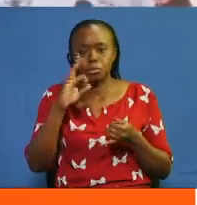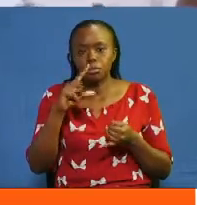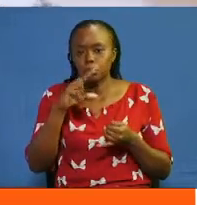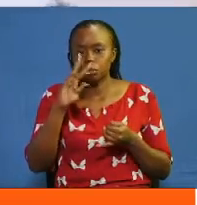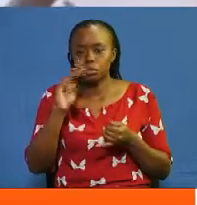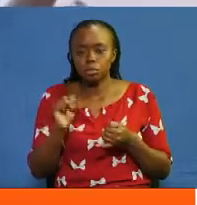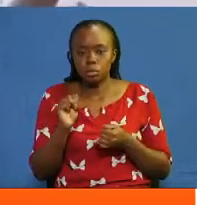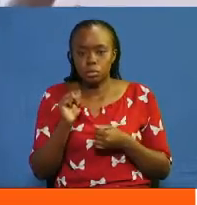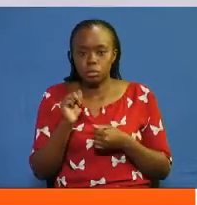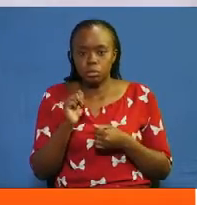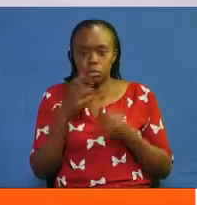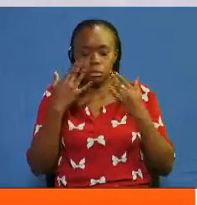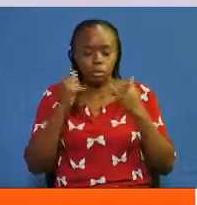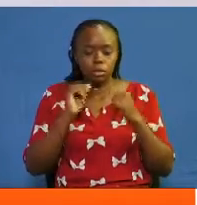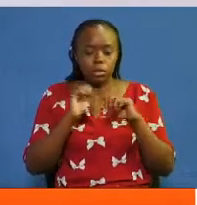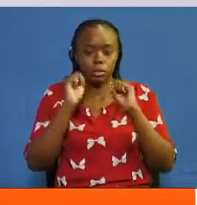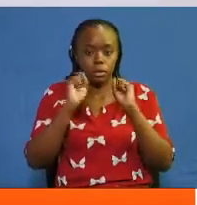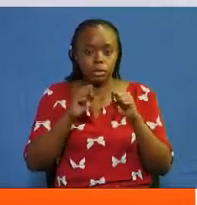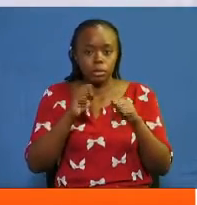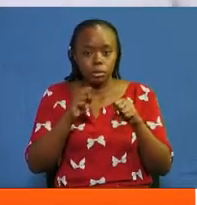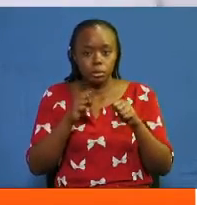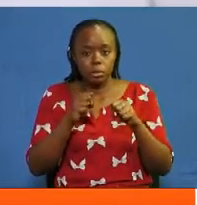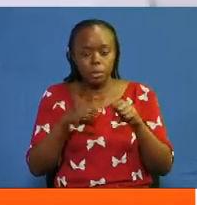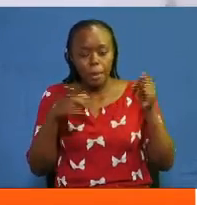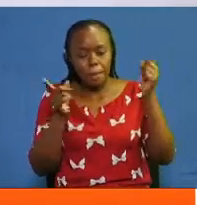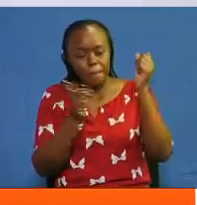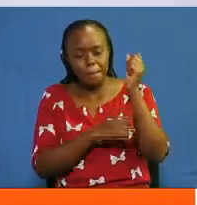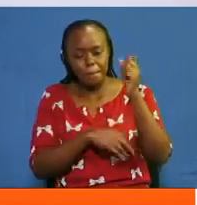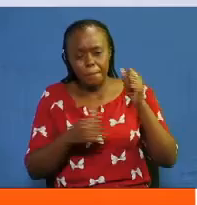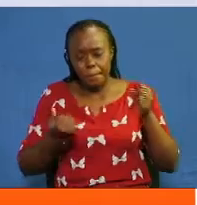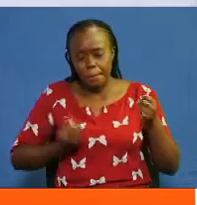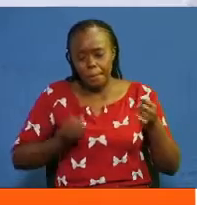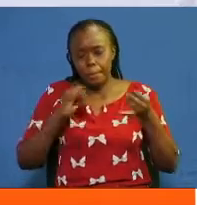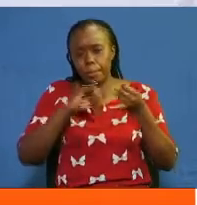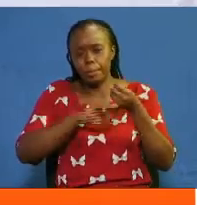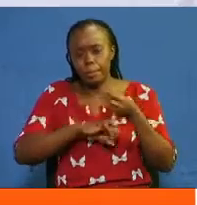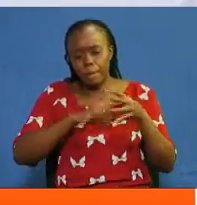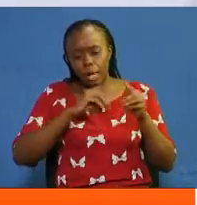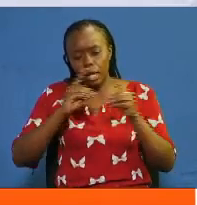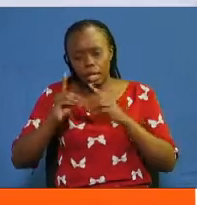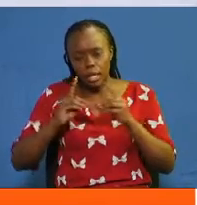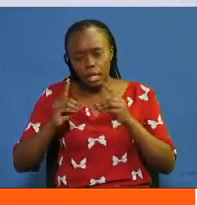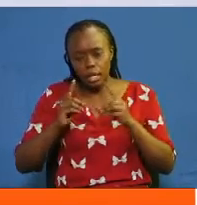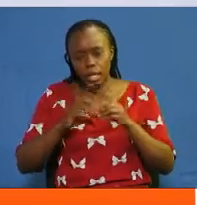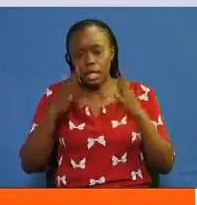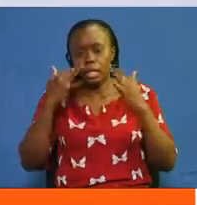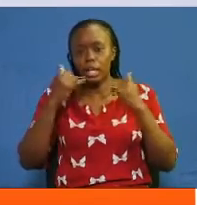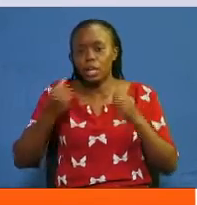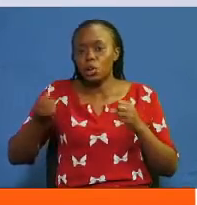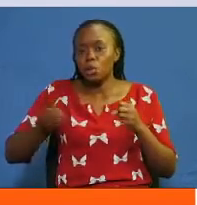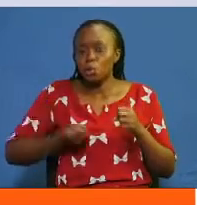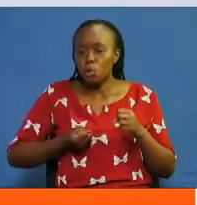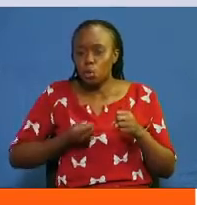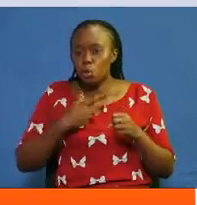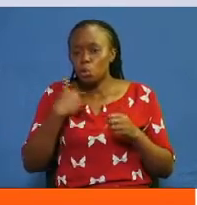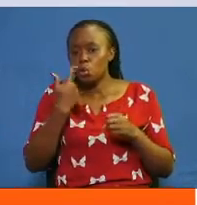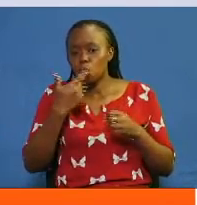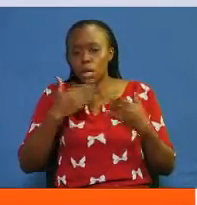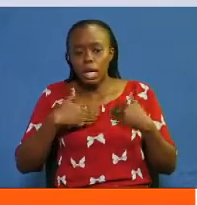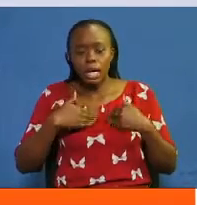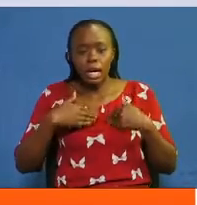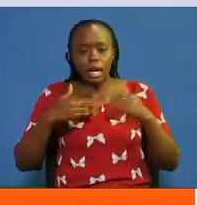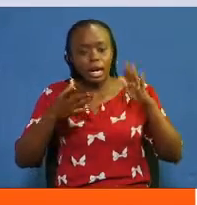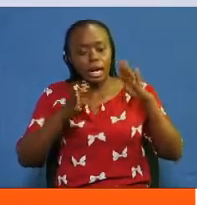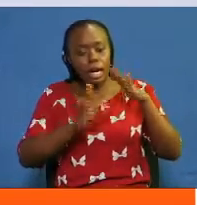huwa inadhuru maisha ya wasichana directly. Na hawa wasichana ni wasichana ambayo wako